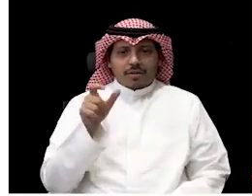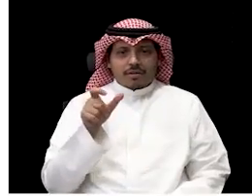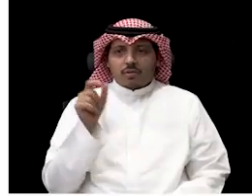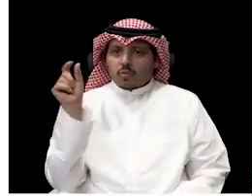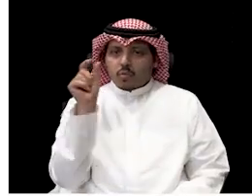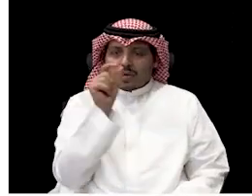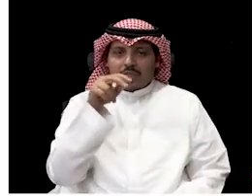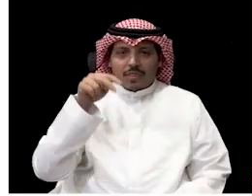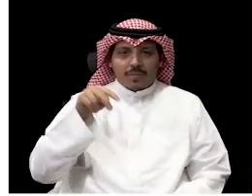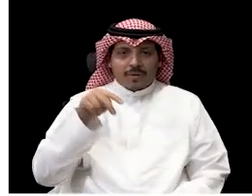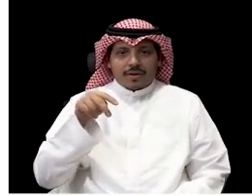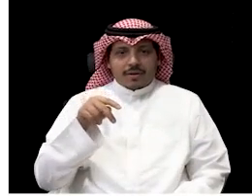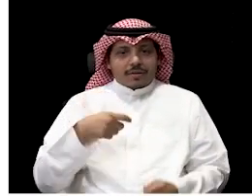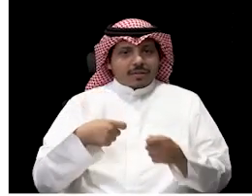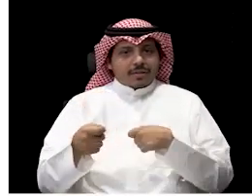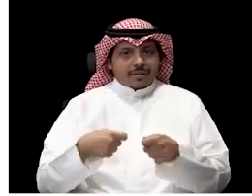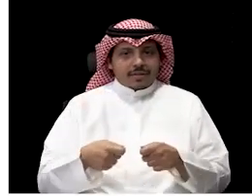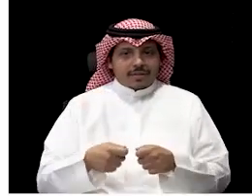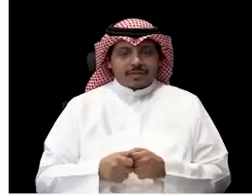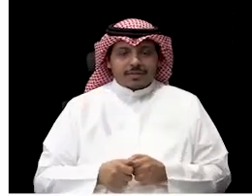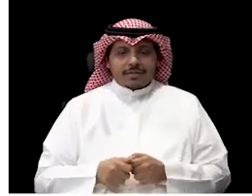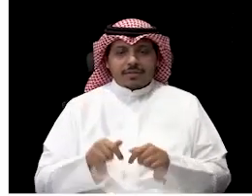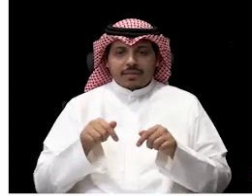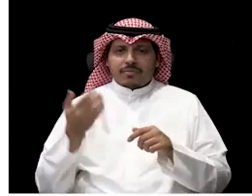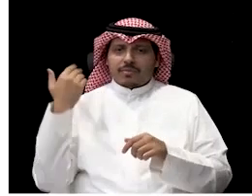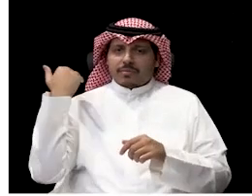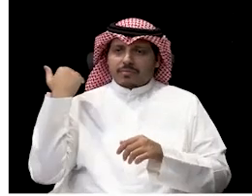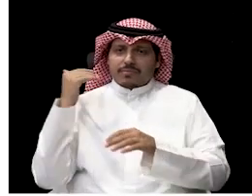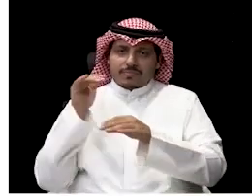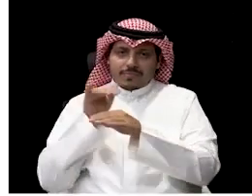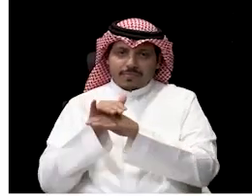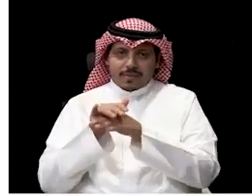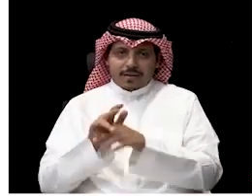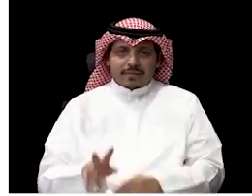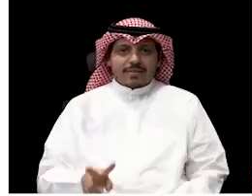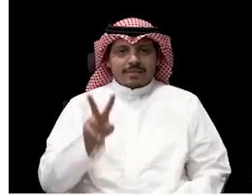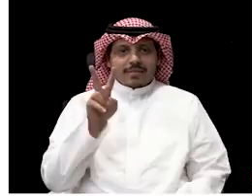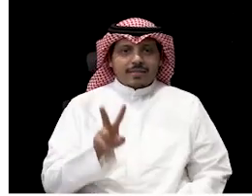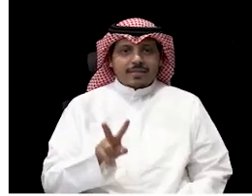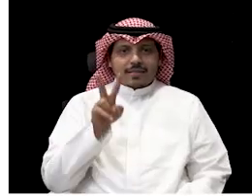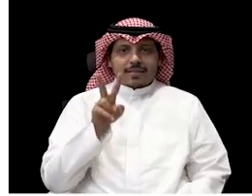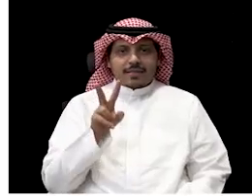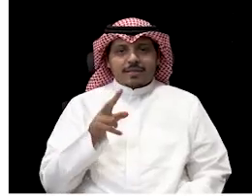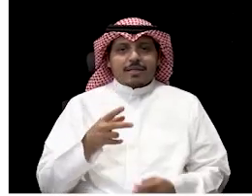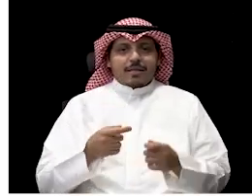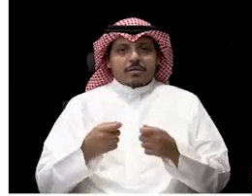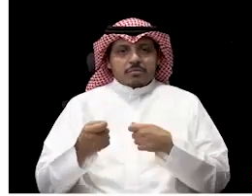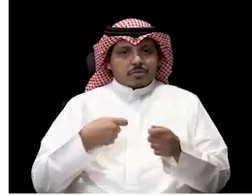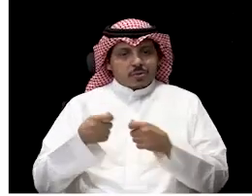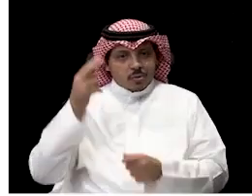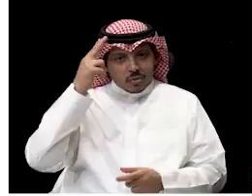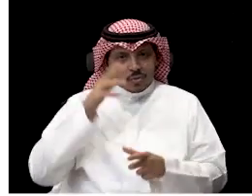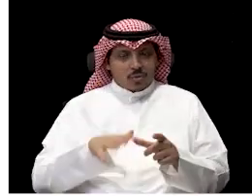الإنجاز الذاتي والاقتصاد. راجعنا في الحصة السابقة الوحدة السابعة عن الموارد في المملكة العربية